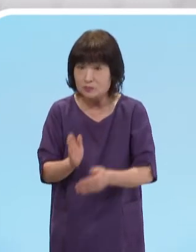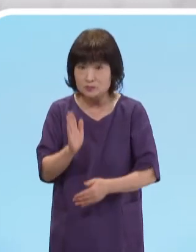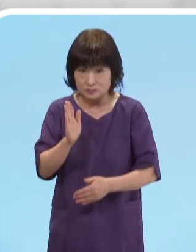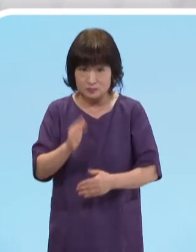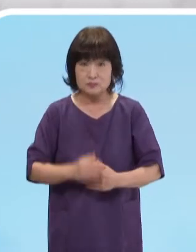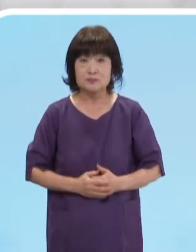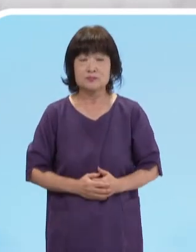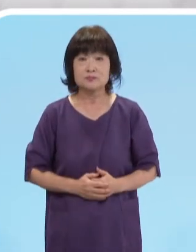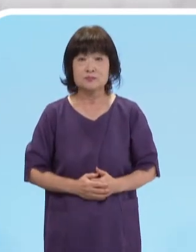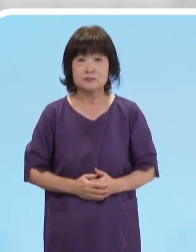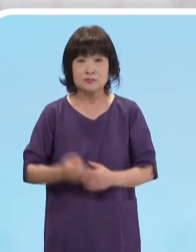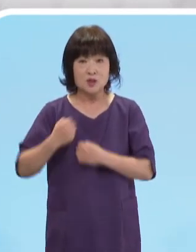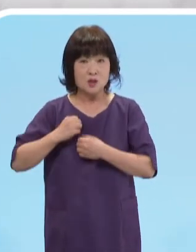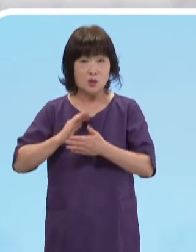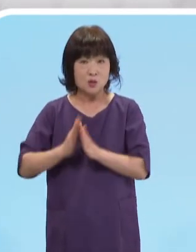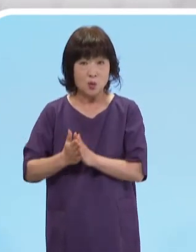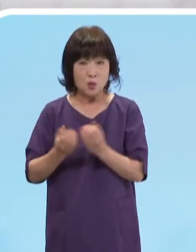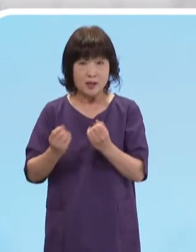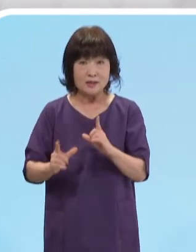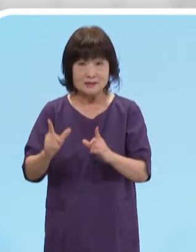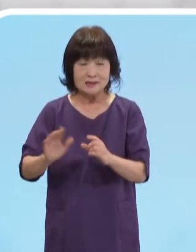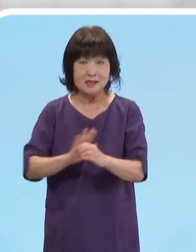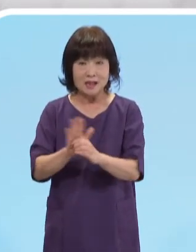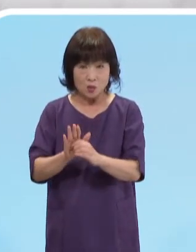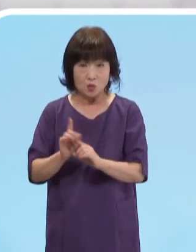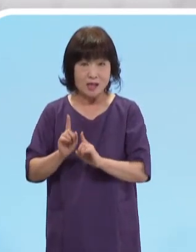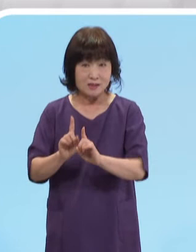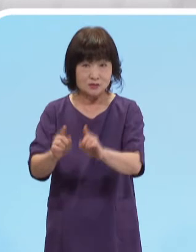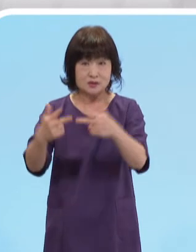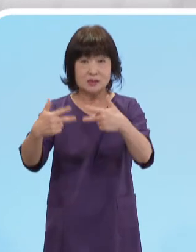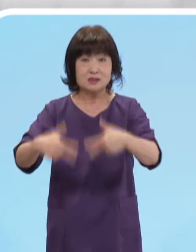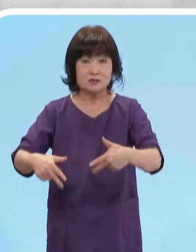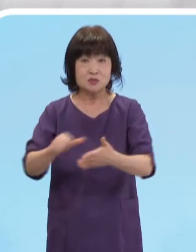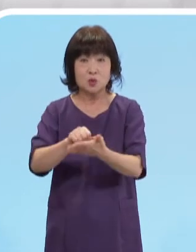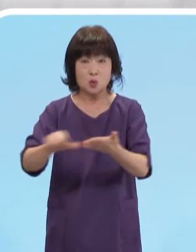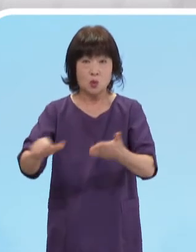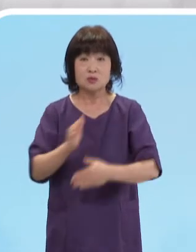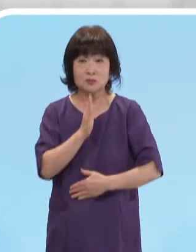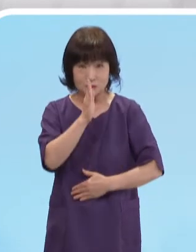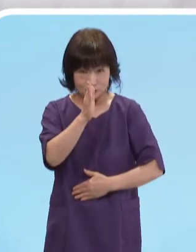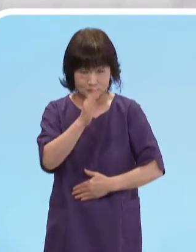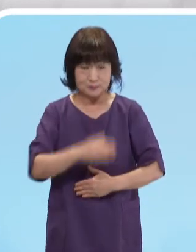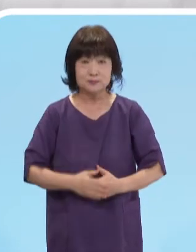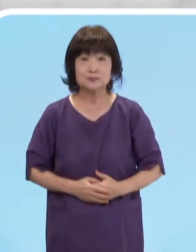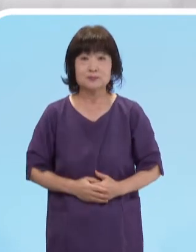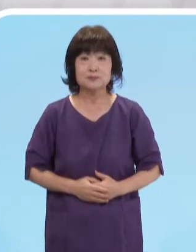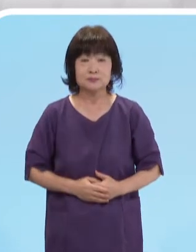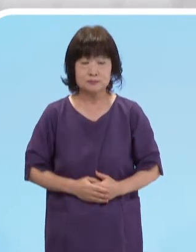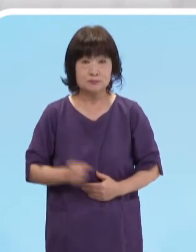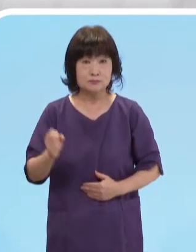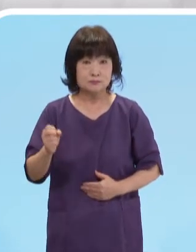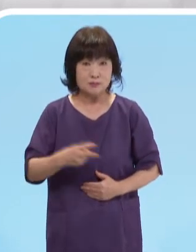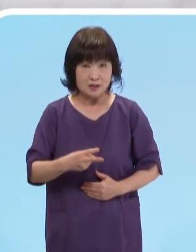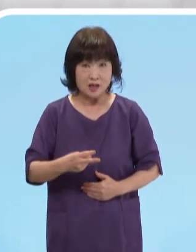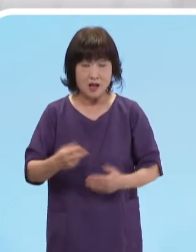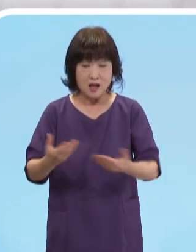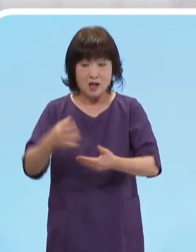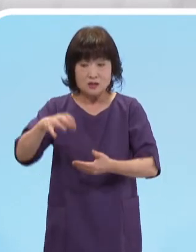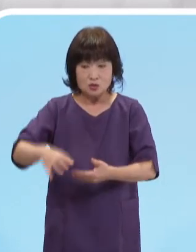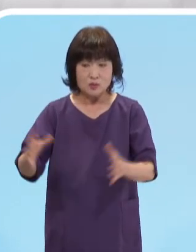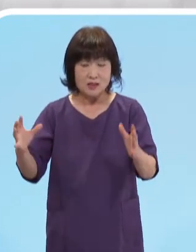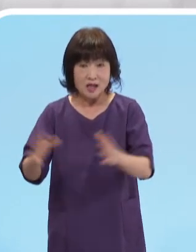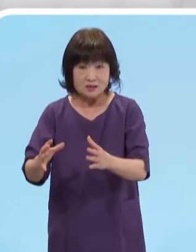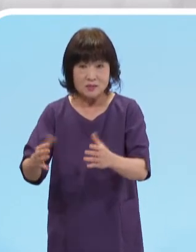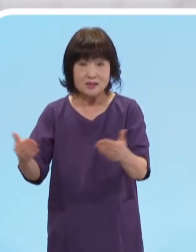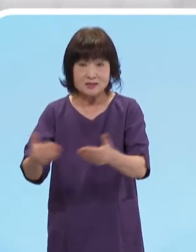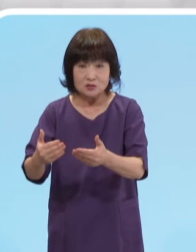う。兵庫県新型コロナ追跡システムへの登録をお願いします。またテレワークなどの